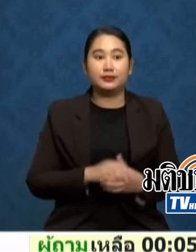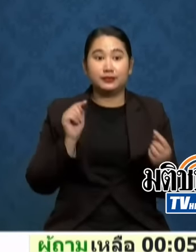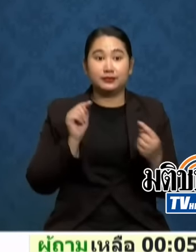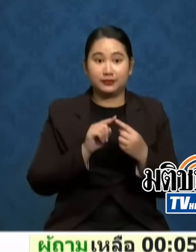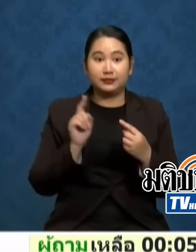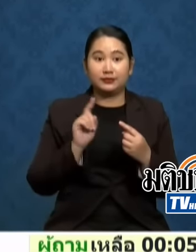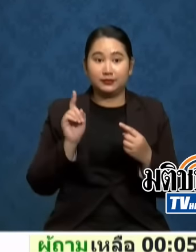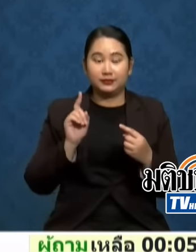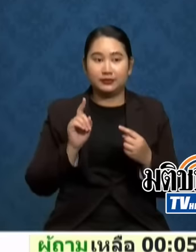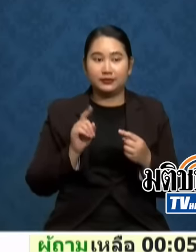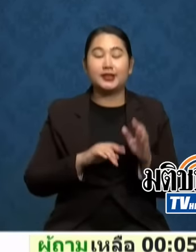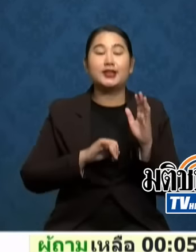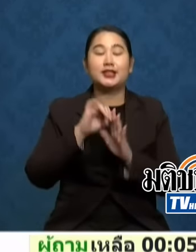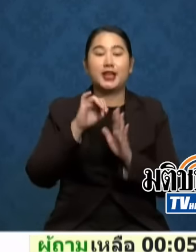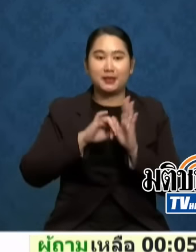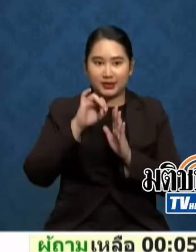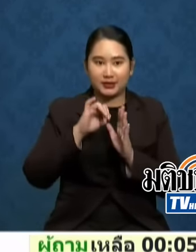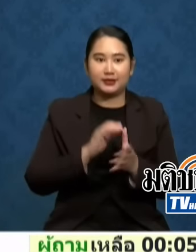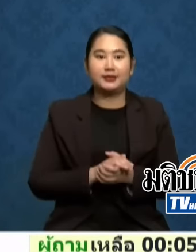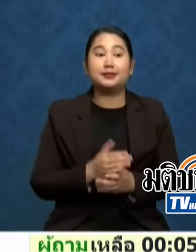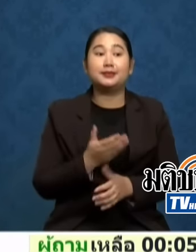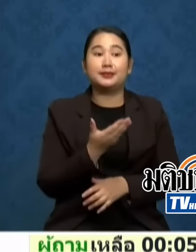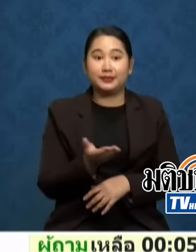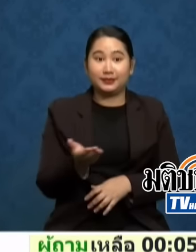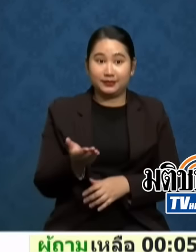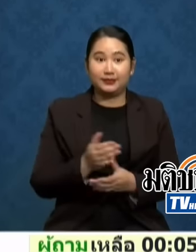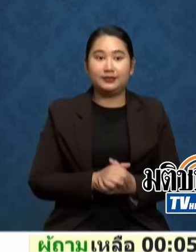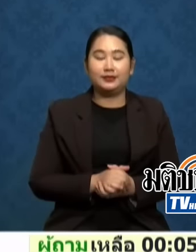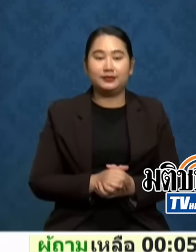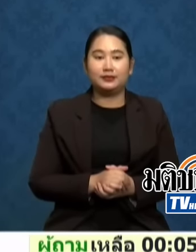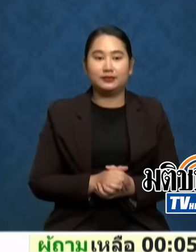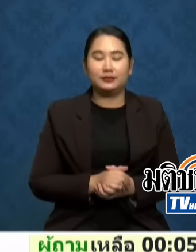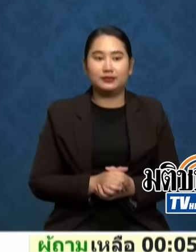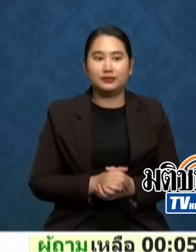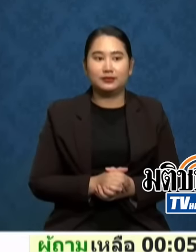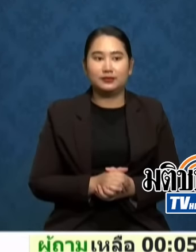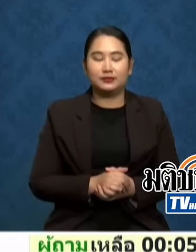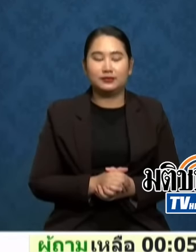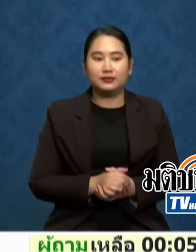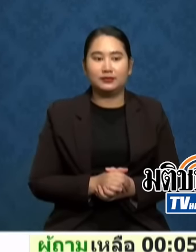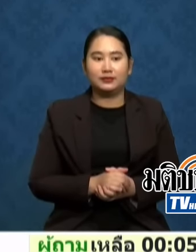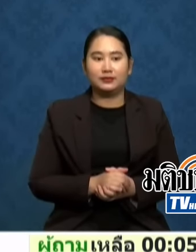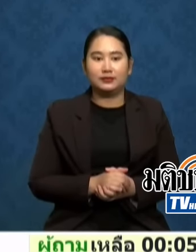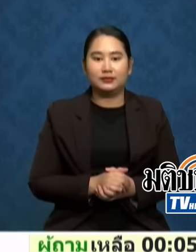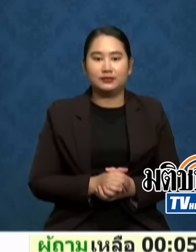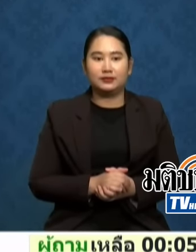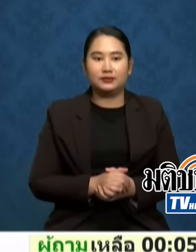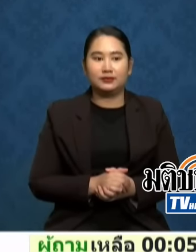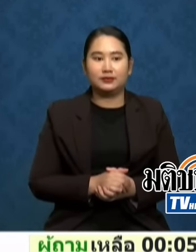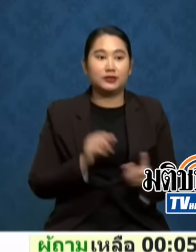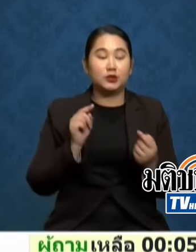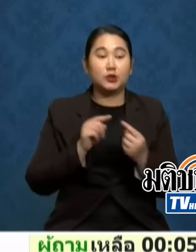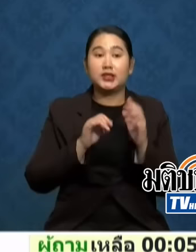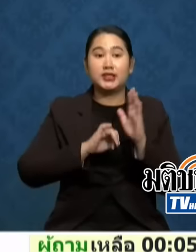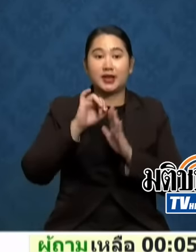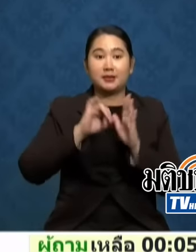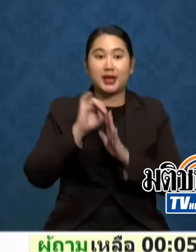ดเชียงใหม่ของท่านด้วยนะครับความจริงก็ไม่ได้เกิดขึ้นแค่เชียงใหม่จังหวั